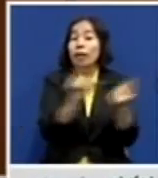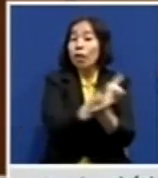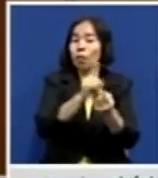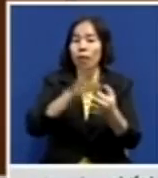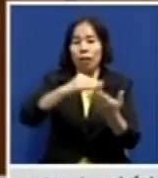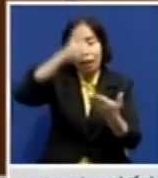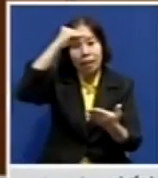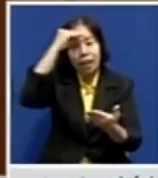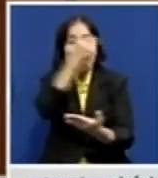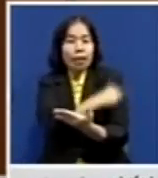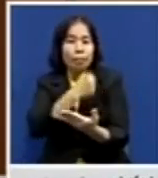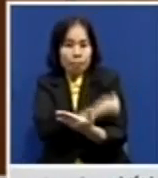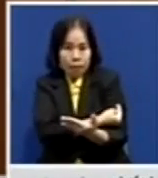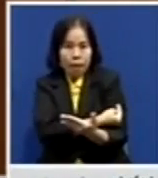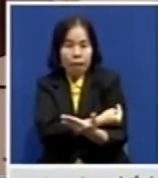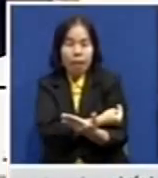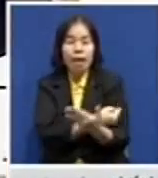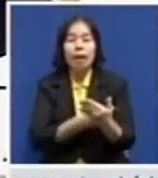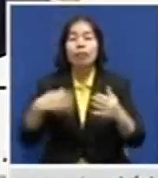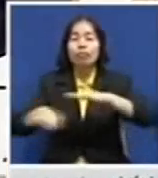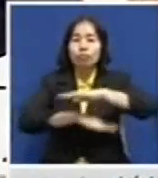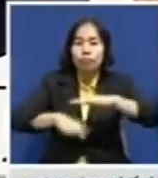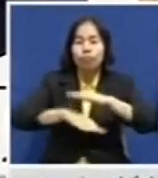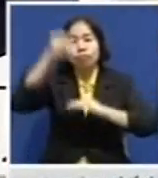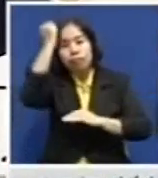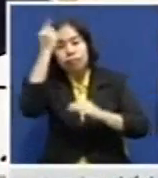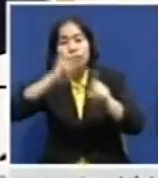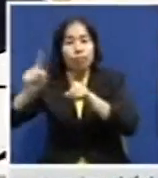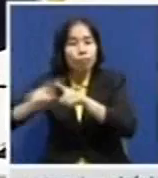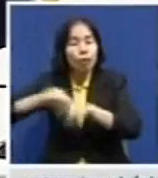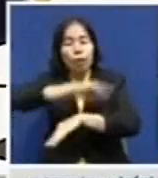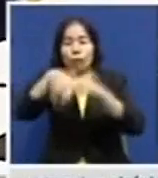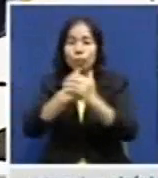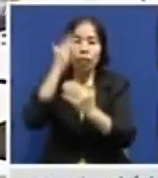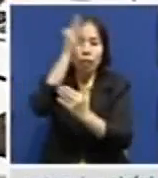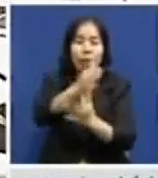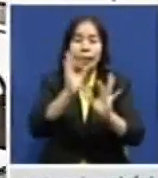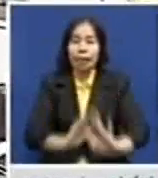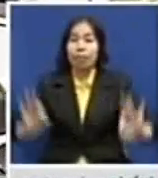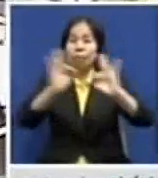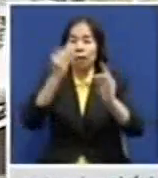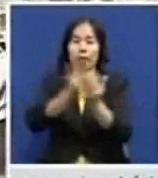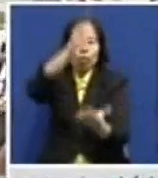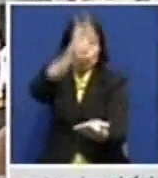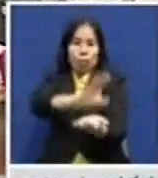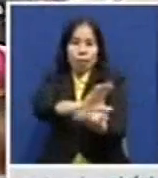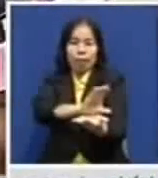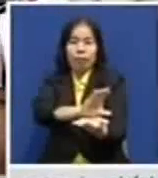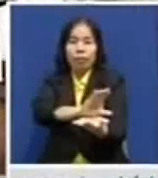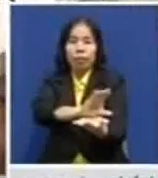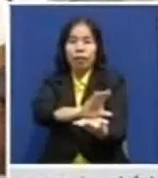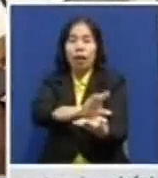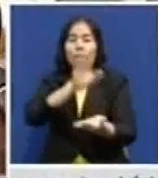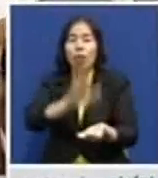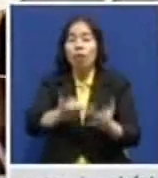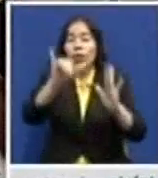ษาการสาธารณสุขการพัฒนาโครงสร้างพื้นฐานเพื่อวาระฐานพัฒนาของประเทศยาวจำเป็นต้องใช้งบประมาณในการดำเนินการจากนโย